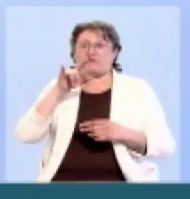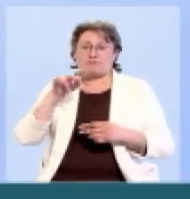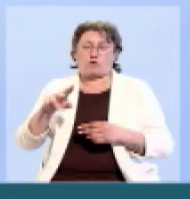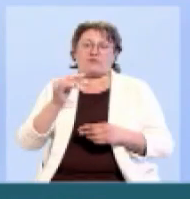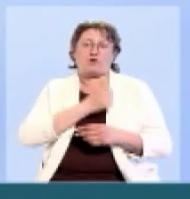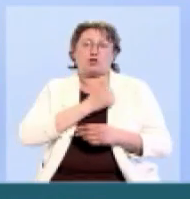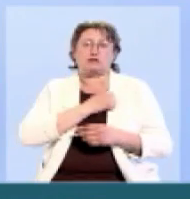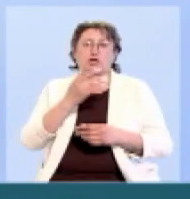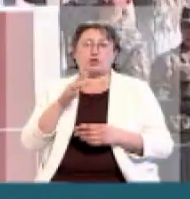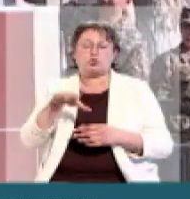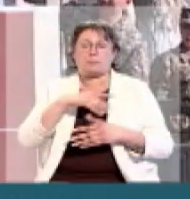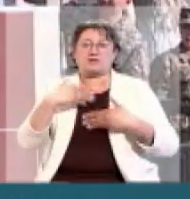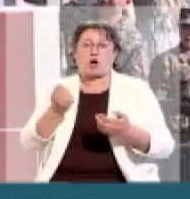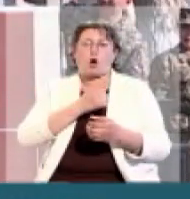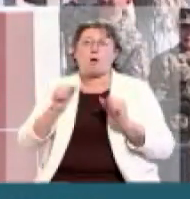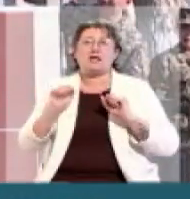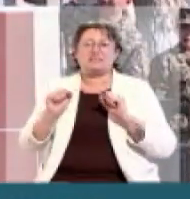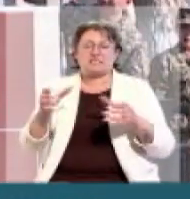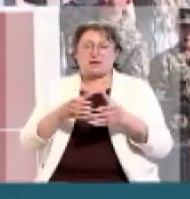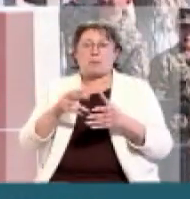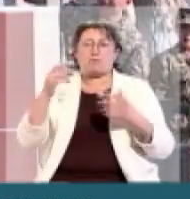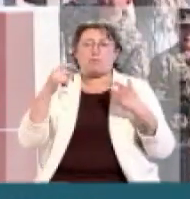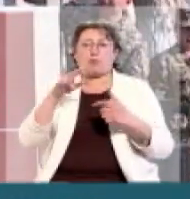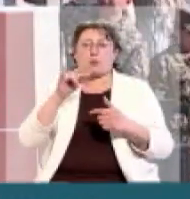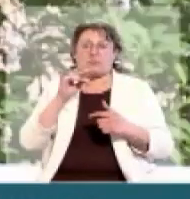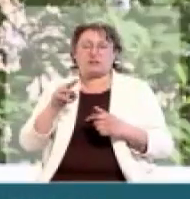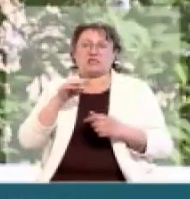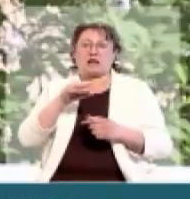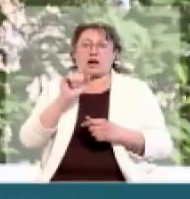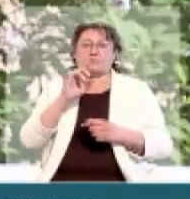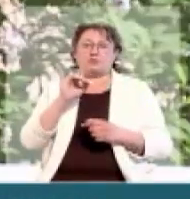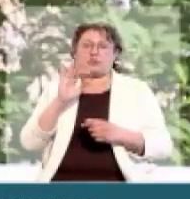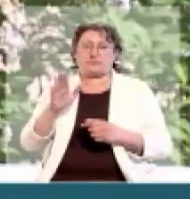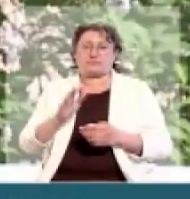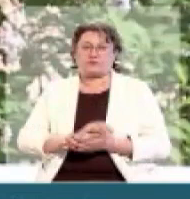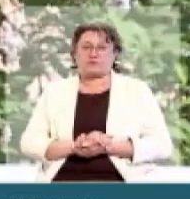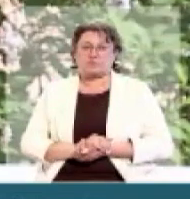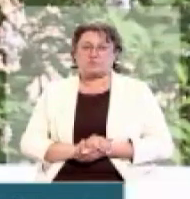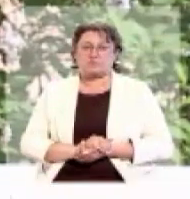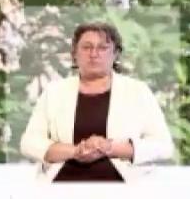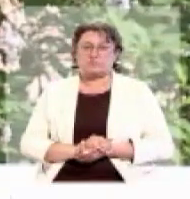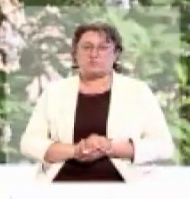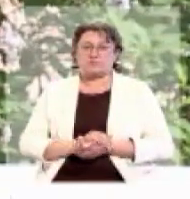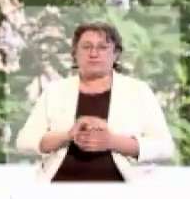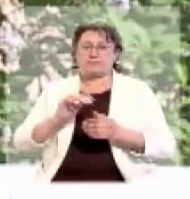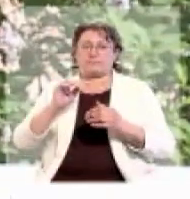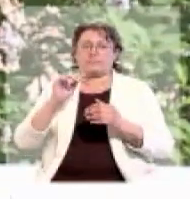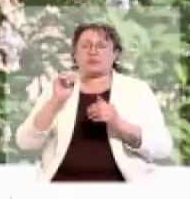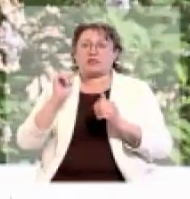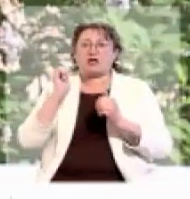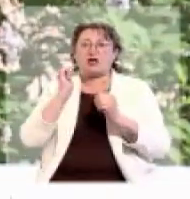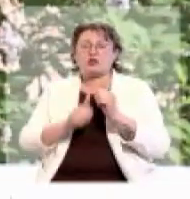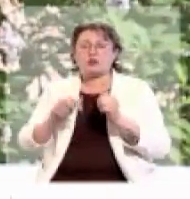символов военнослужащих поздравил командир воинской части полковник Талгат Абдиров. Атрибутикой каждого независимого государства является